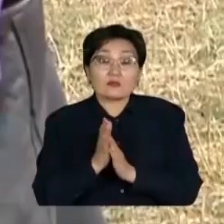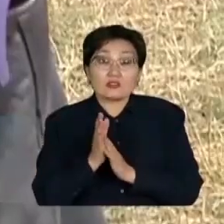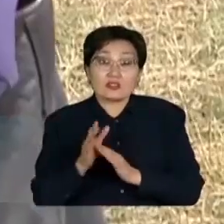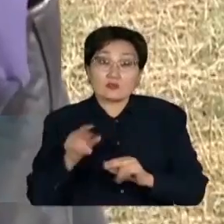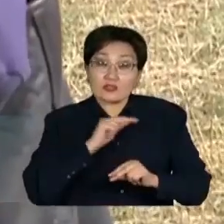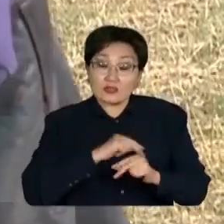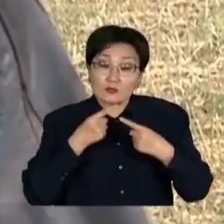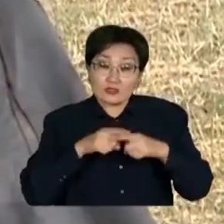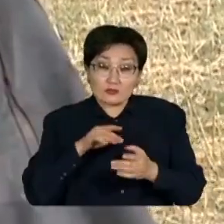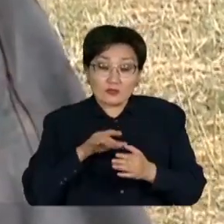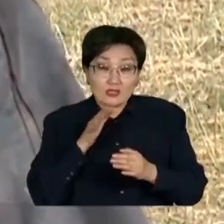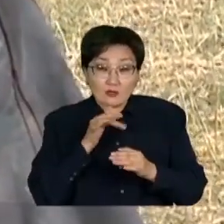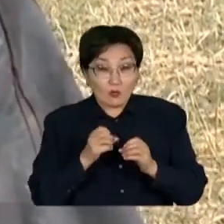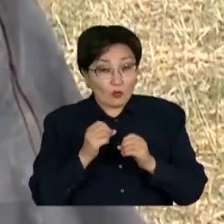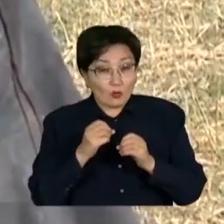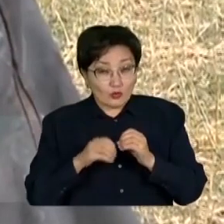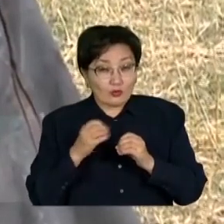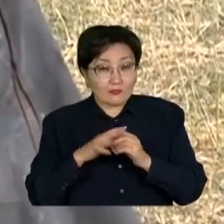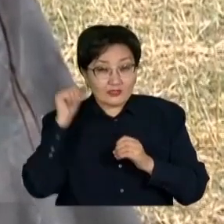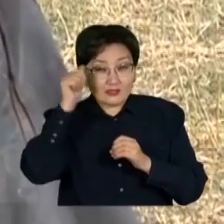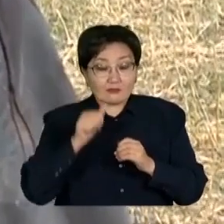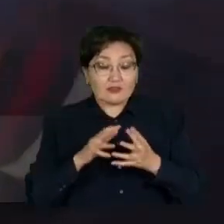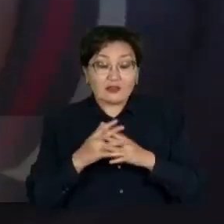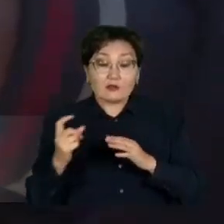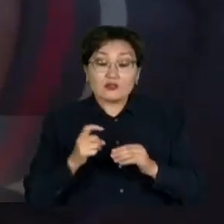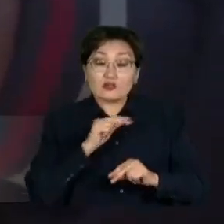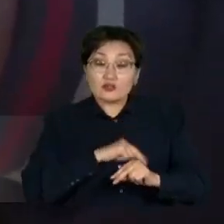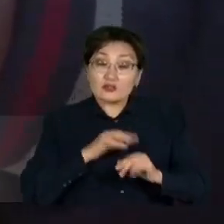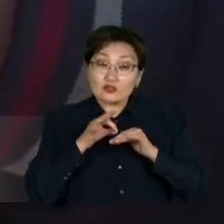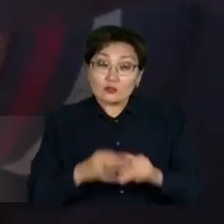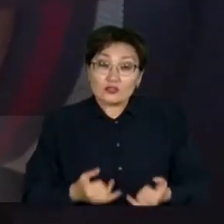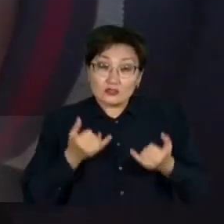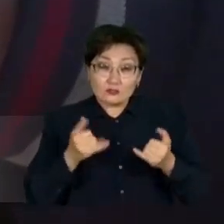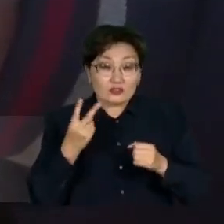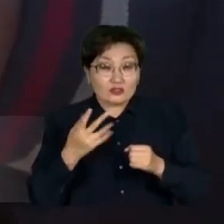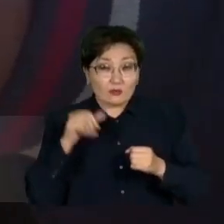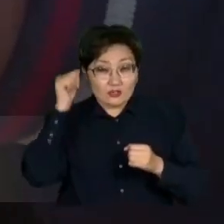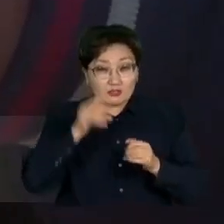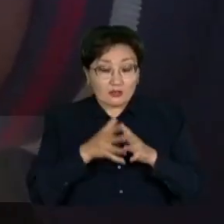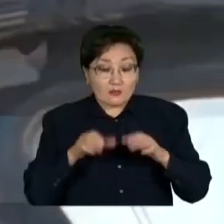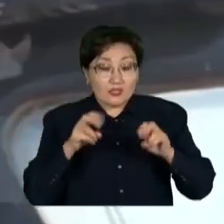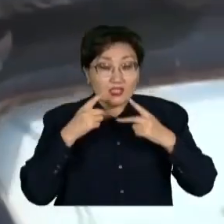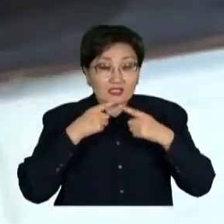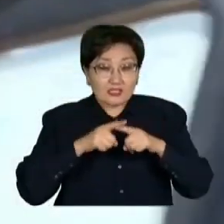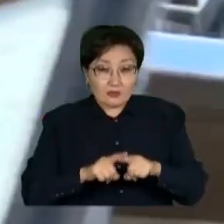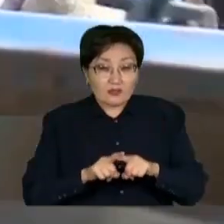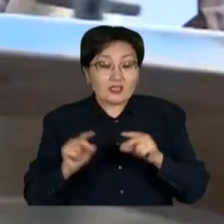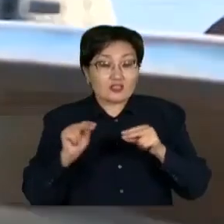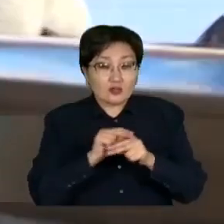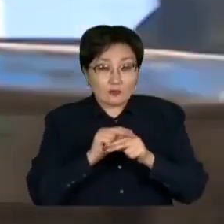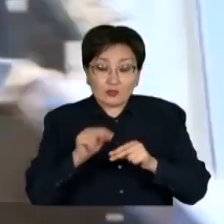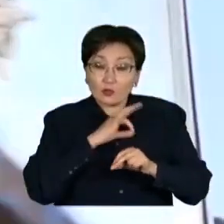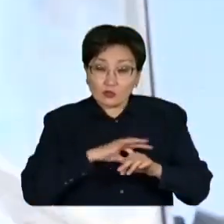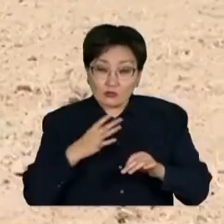техниканың жарамдылық мерзімі 15 жыл ғана. Бірақ аймақтағы шаруалар шаруашылықтарын жүргізу үшін 25 жылдан асқан техниканы жамап, жасқап